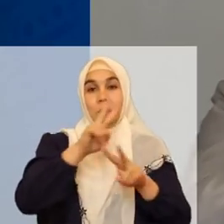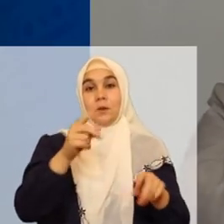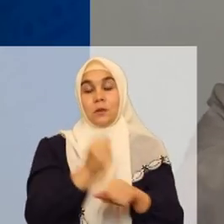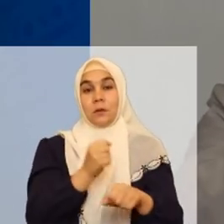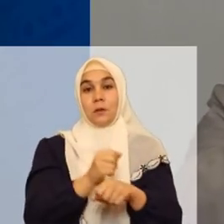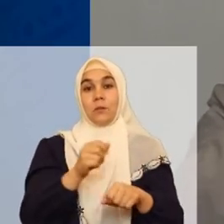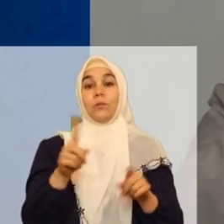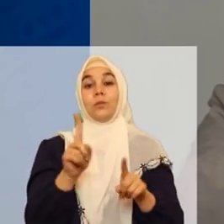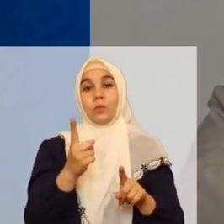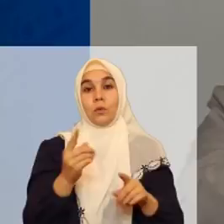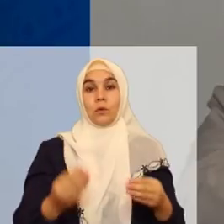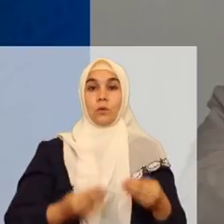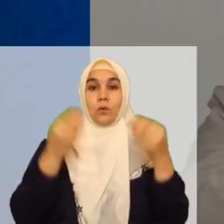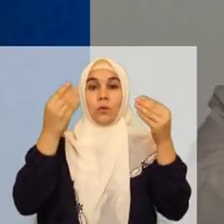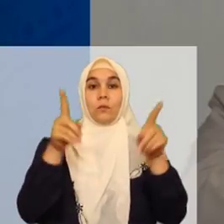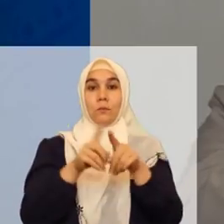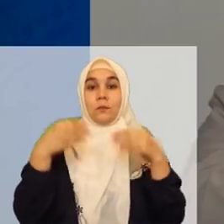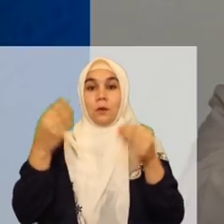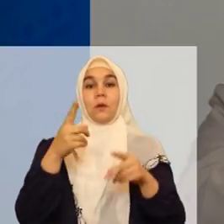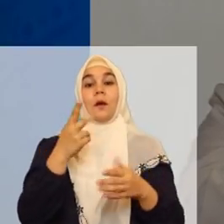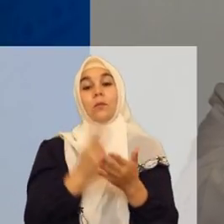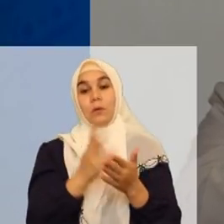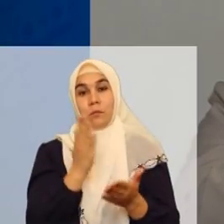Chunki qurbonlikka atab qo'yilgan belgisi turibdi bo'ynida.